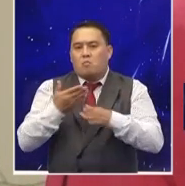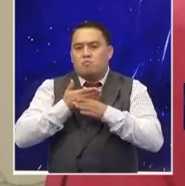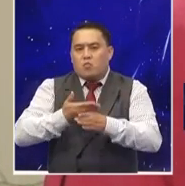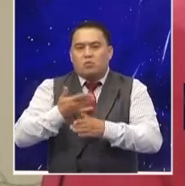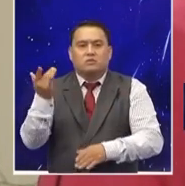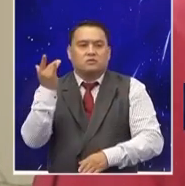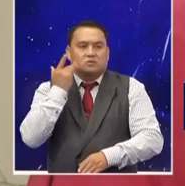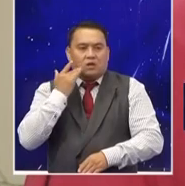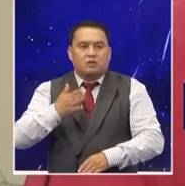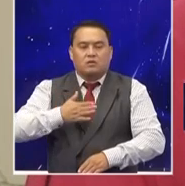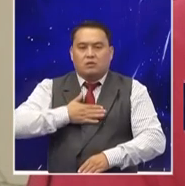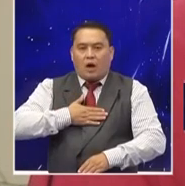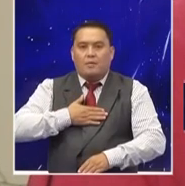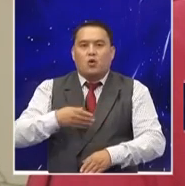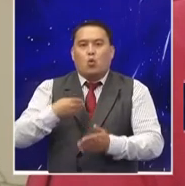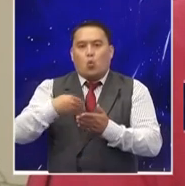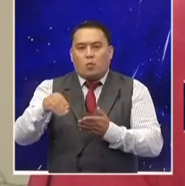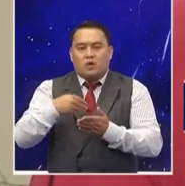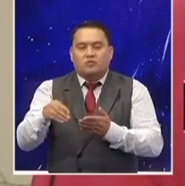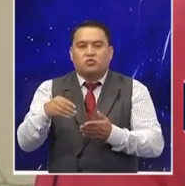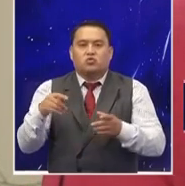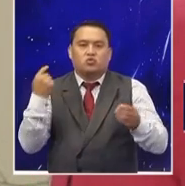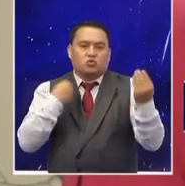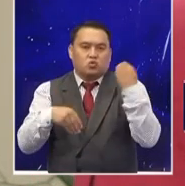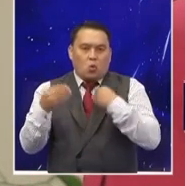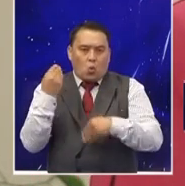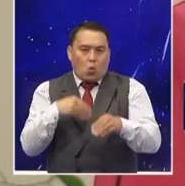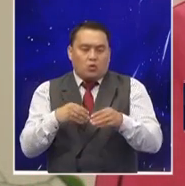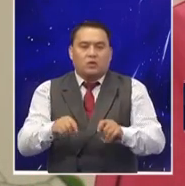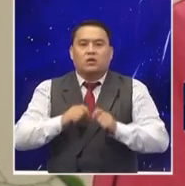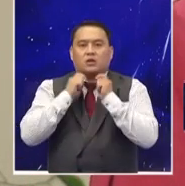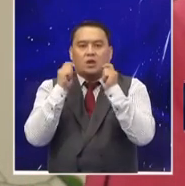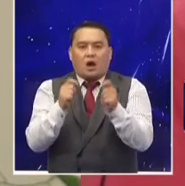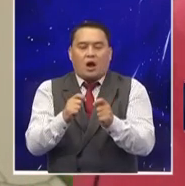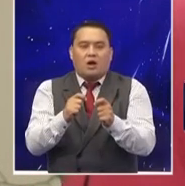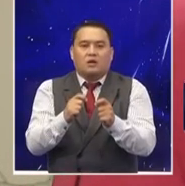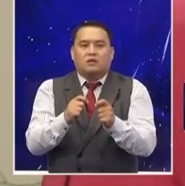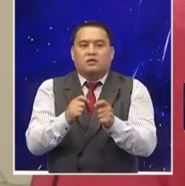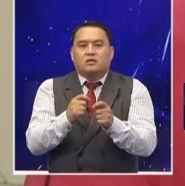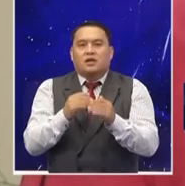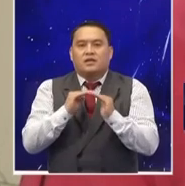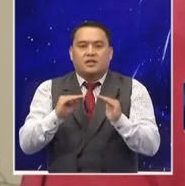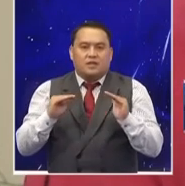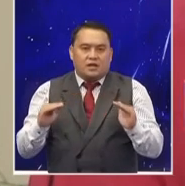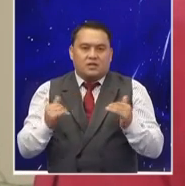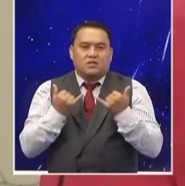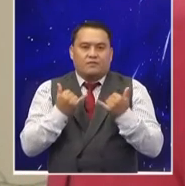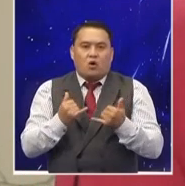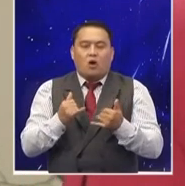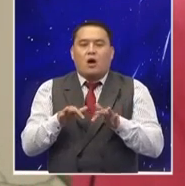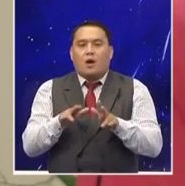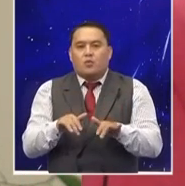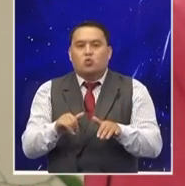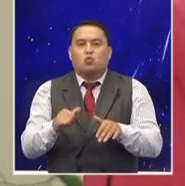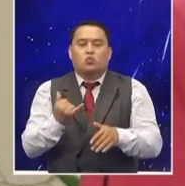оказывают до этого нам помогли с приобретением школьной одеждой затем далее наборы канцелярских товаров для детей теперь вот компьютер у